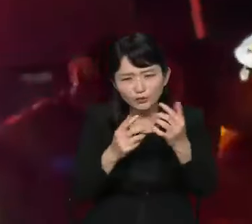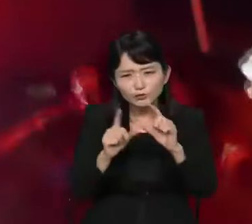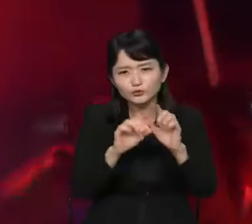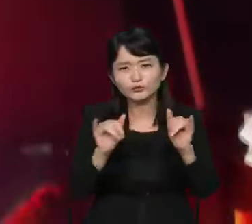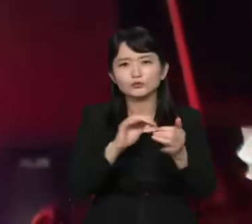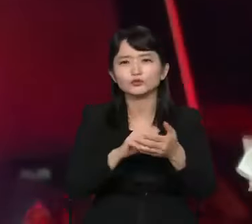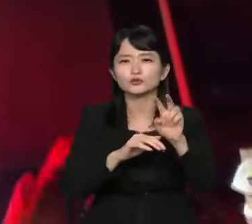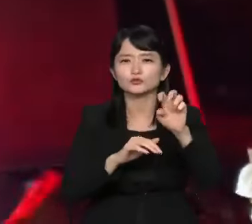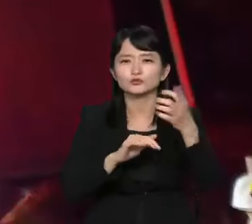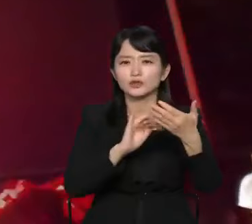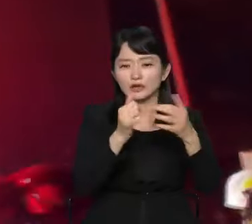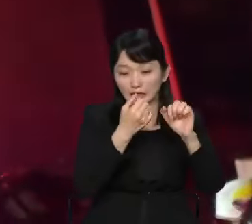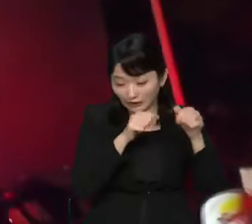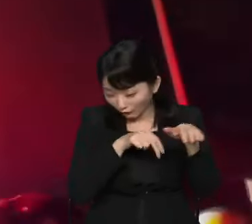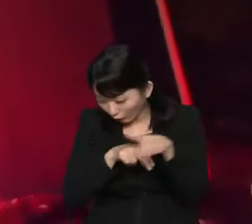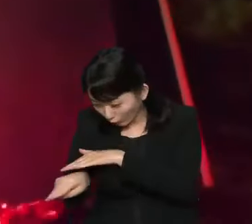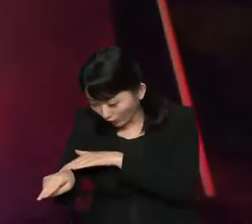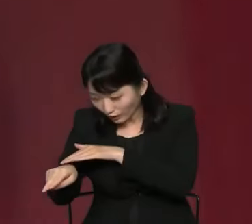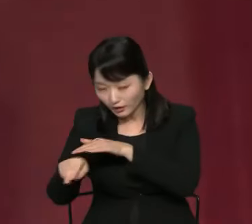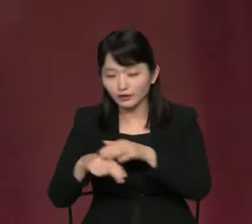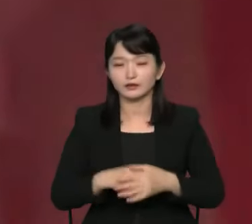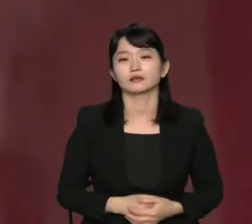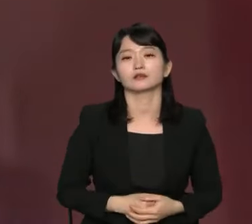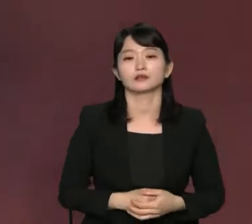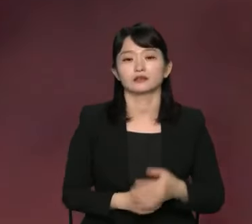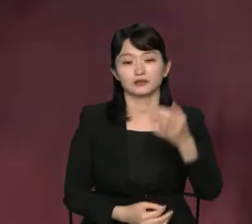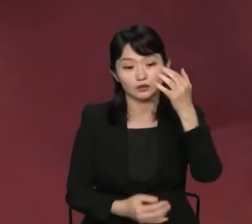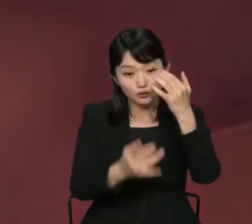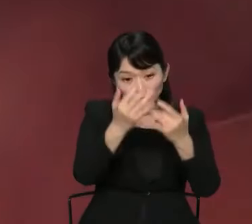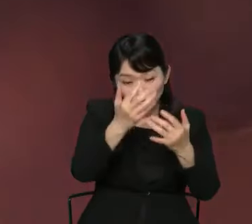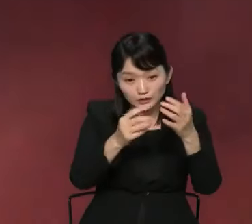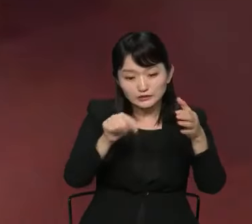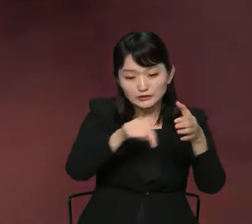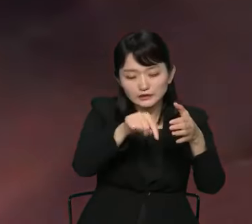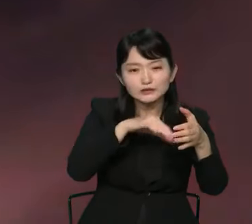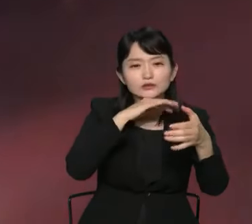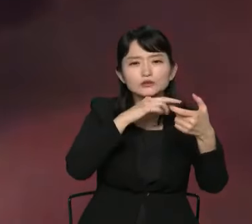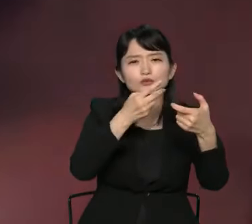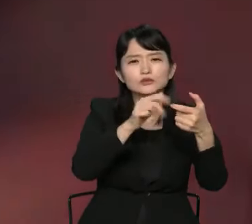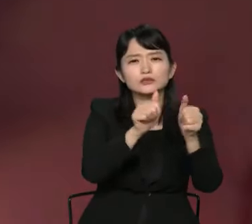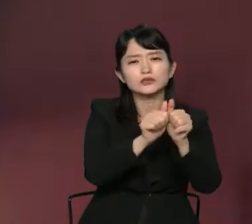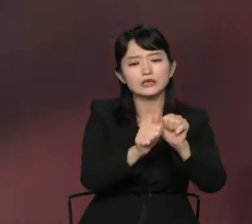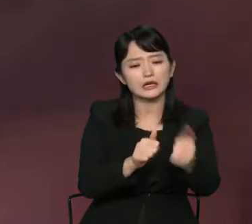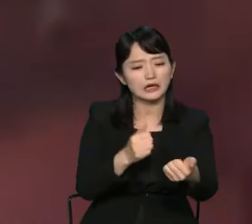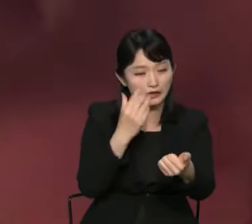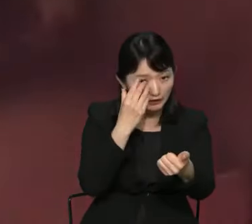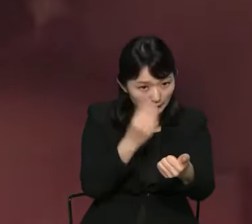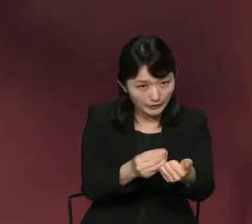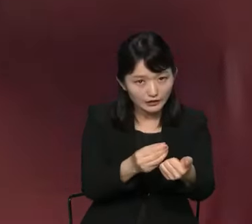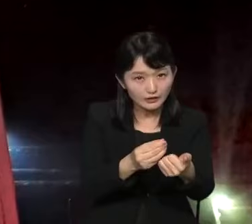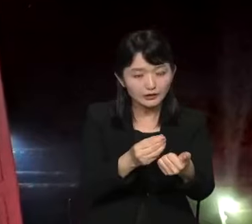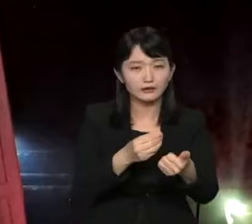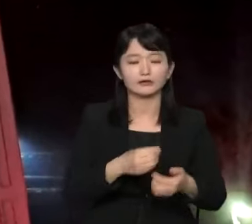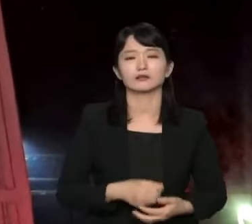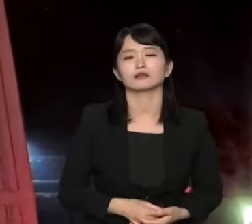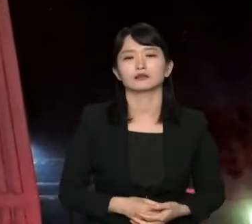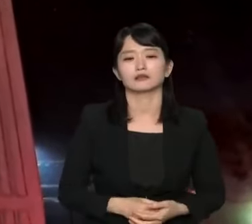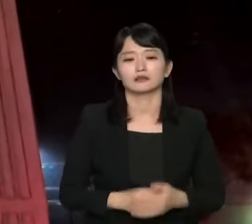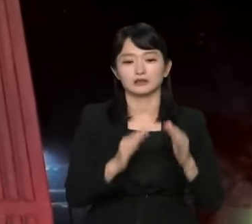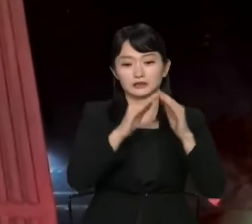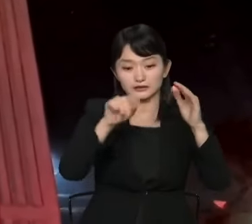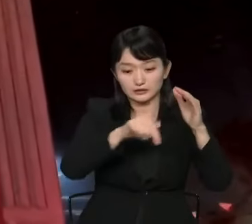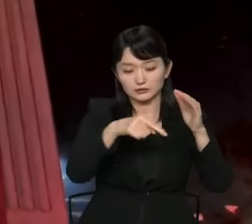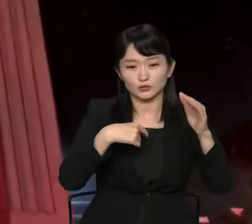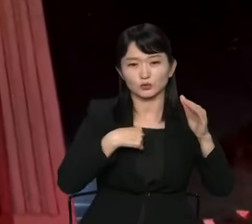3층이 피하는 소동이 벌어졌고 불이난 집 안에서는 60대 남성이 숨진 채 발견됐습니다 집안